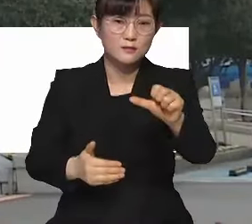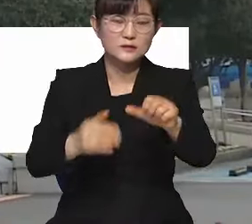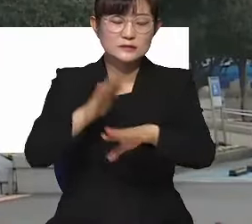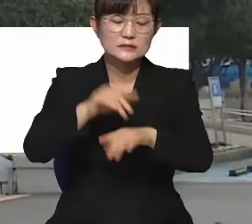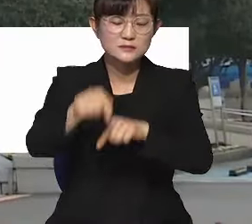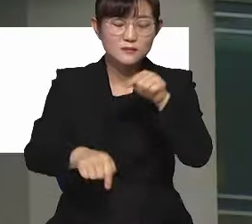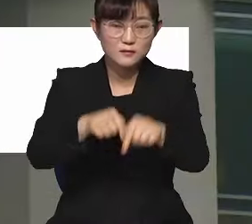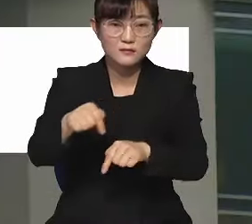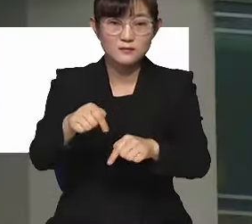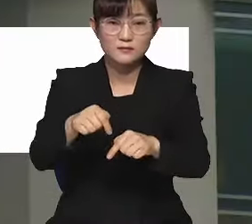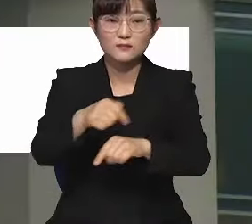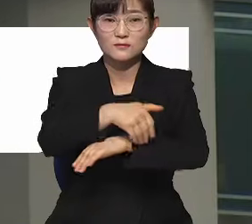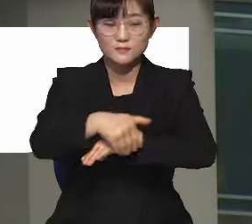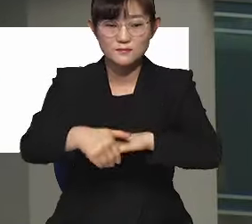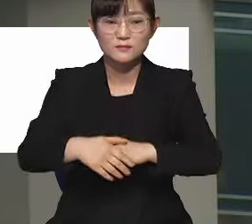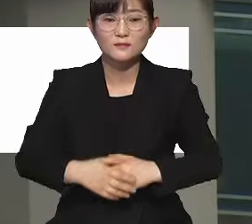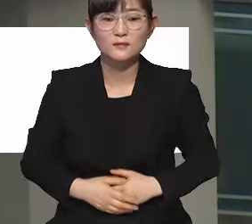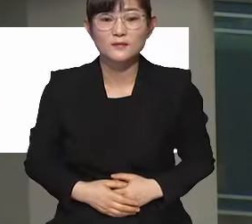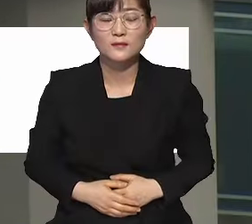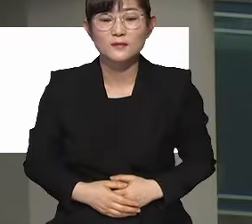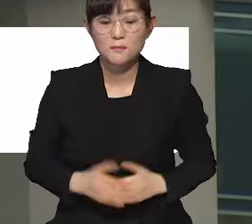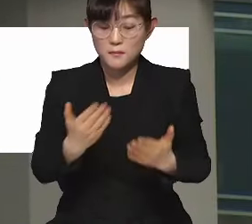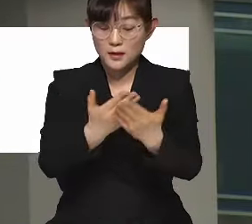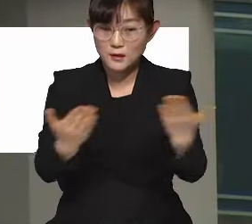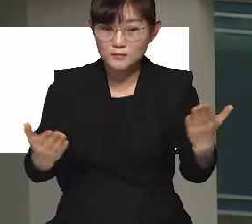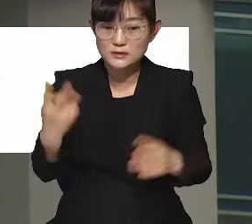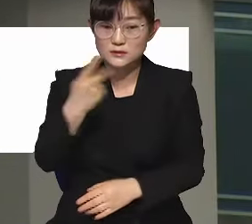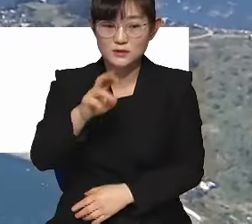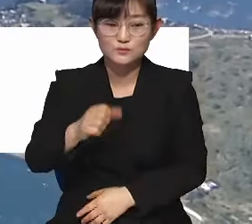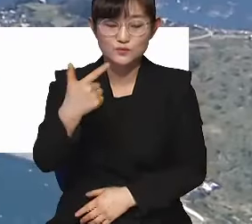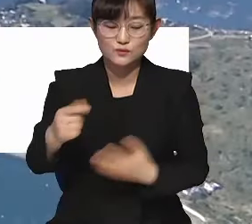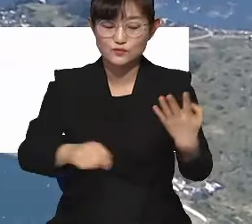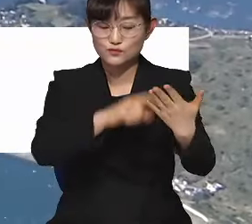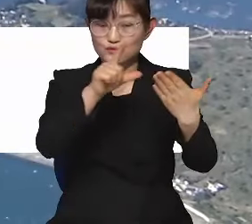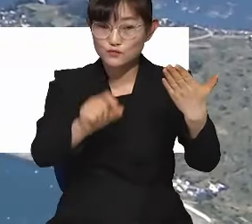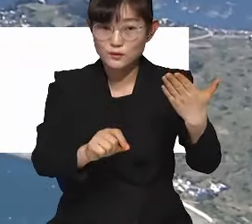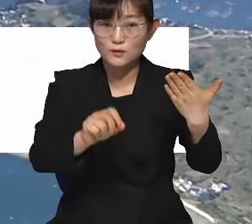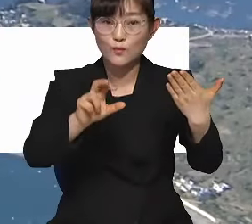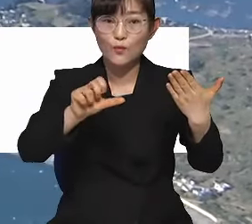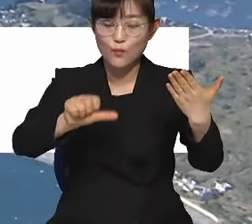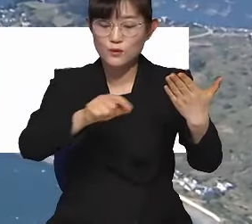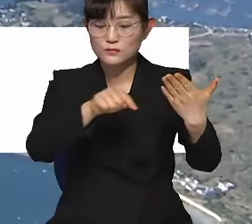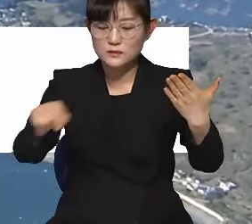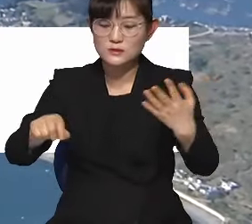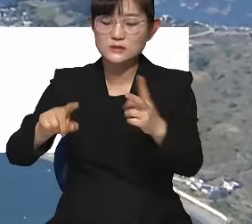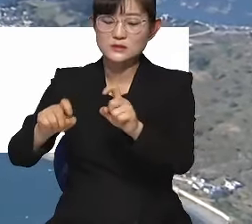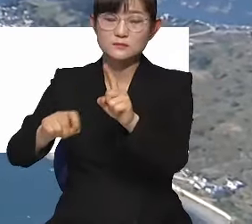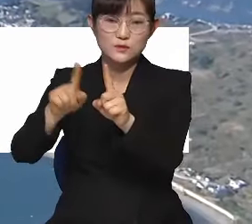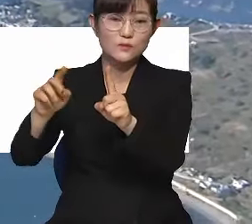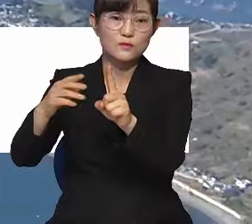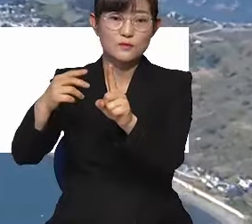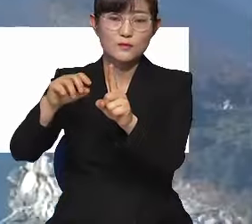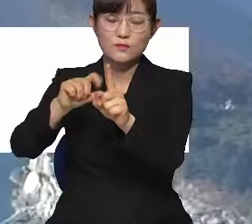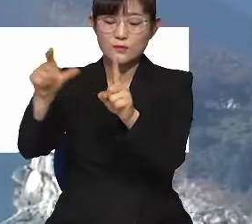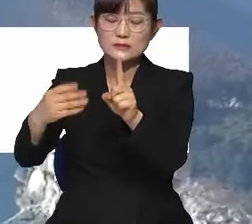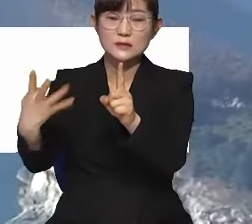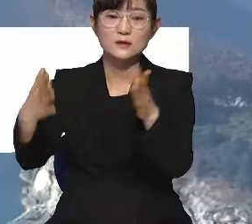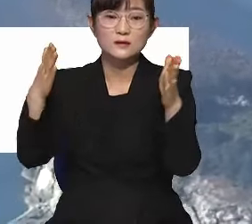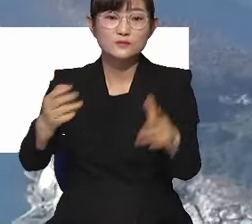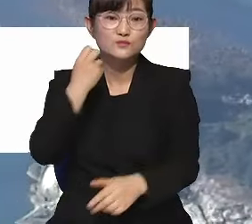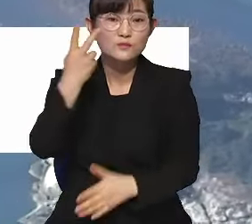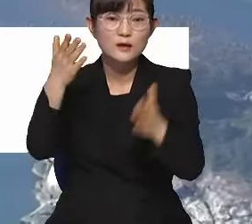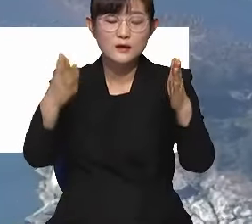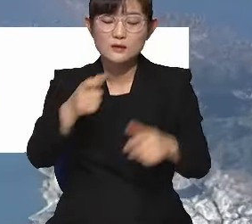펼쳐나가기로 했습니다. 세계선 박람회는 2026년 9월 5일부터 11월 4일까지 두 달 동안 여수시의